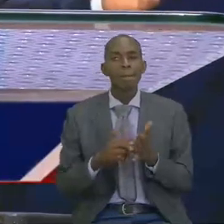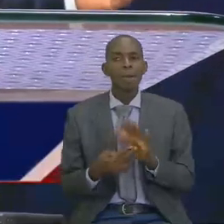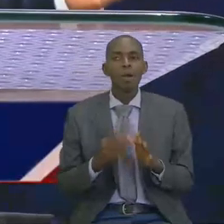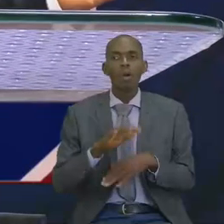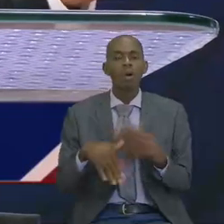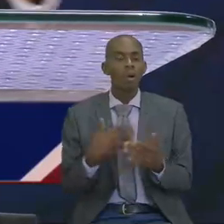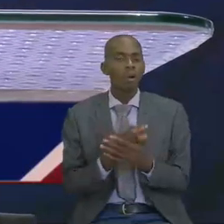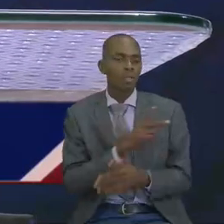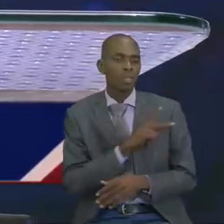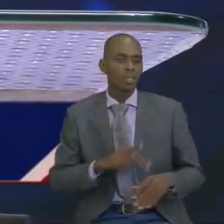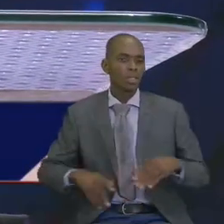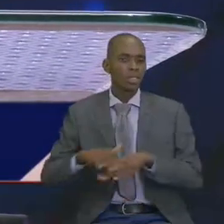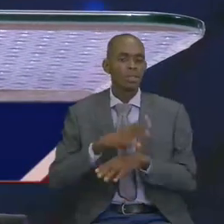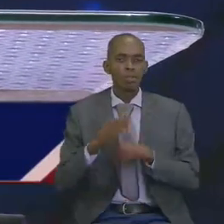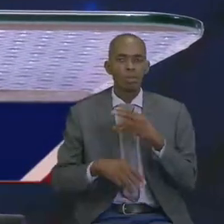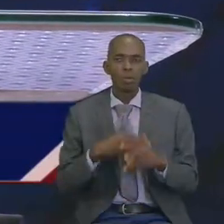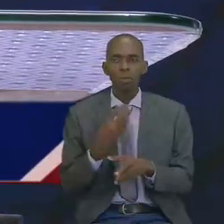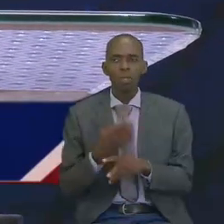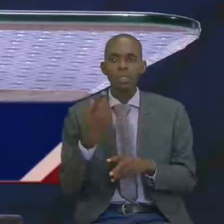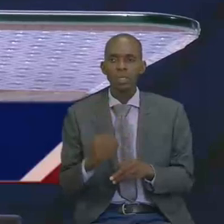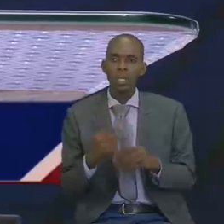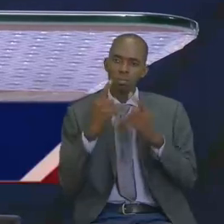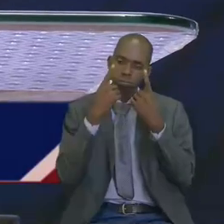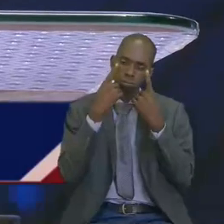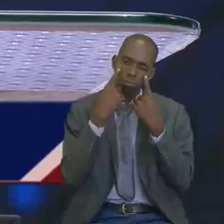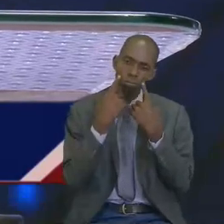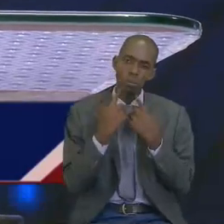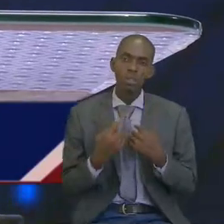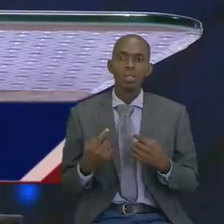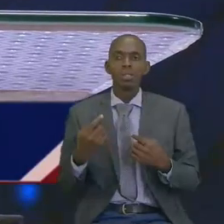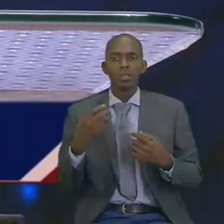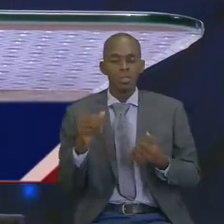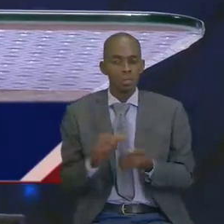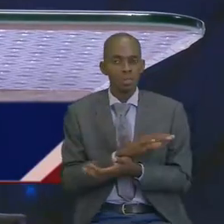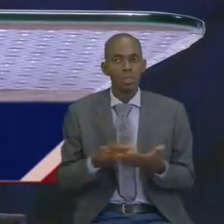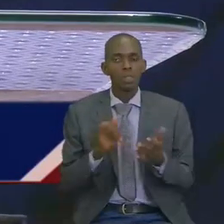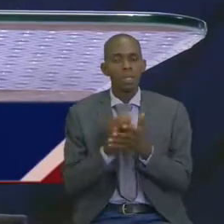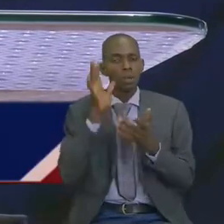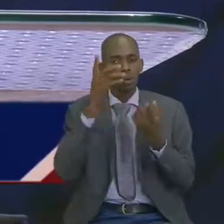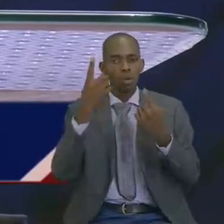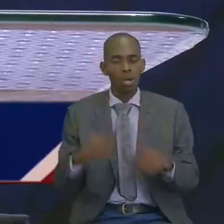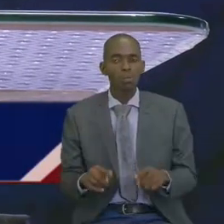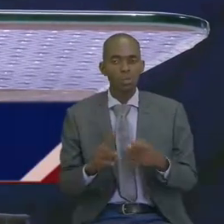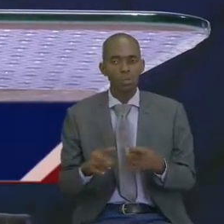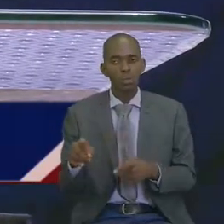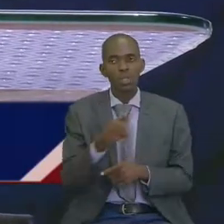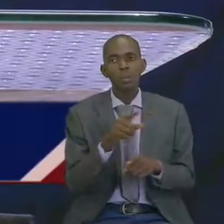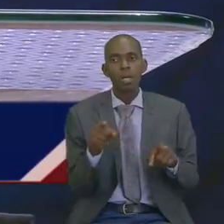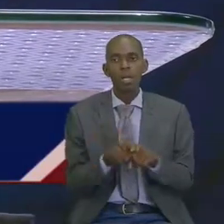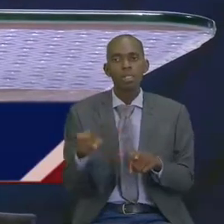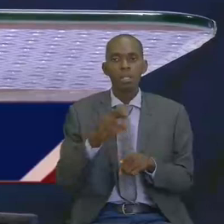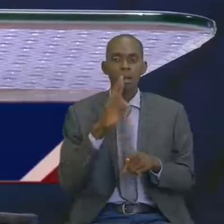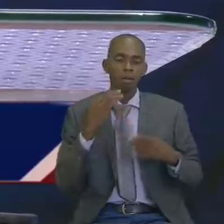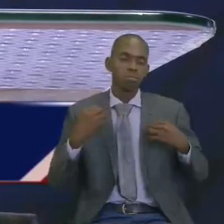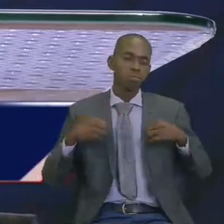ces royaumes du monde auront une destruction lamentable. Et